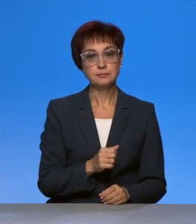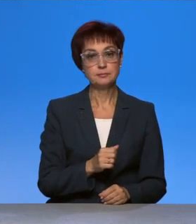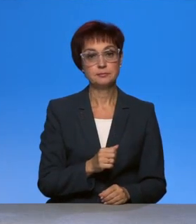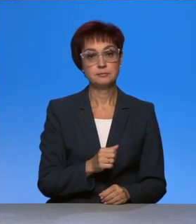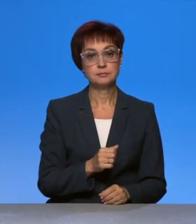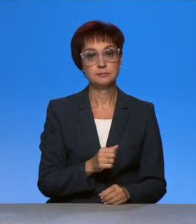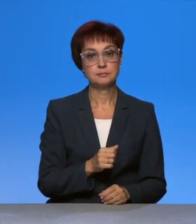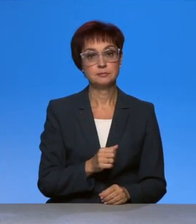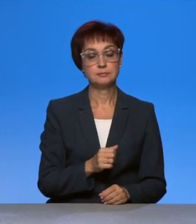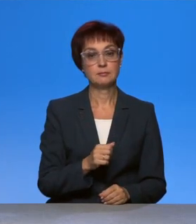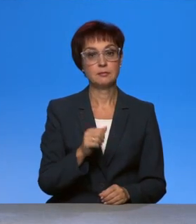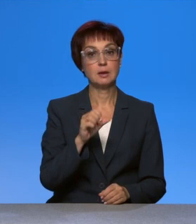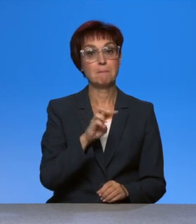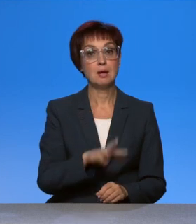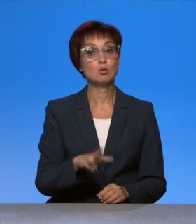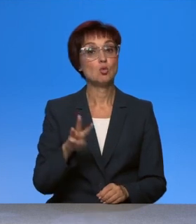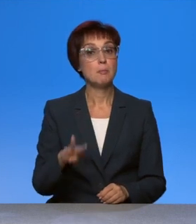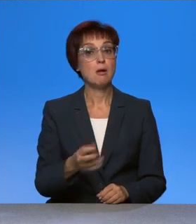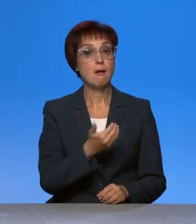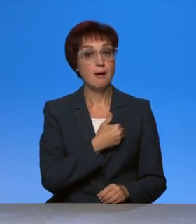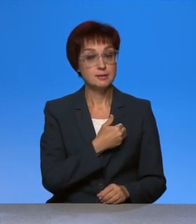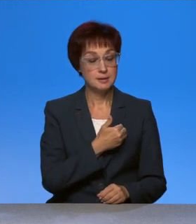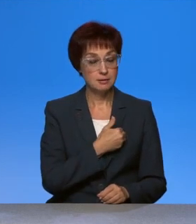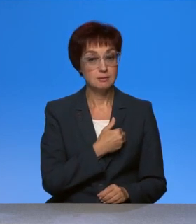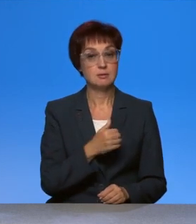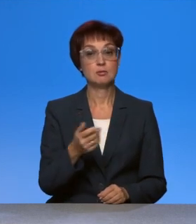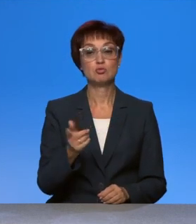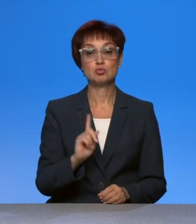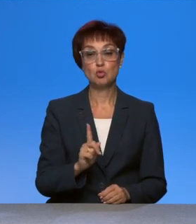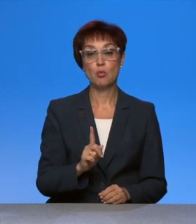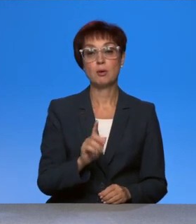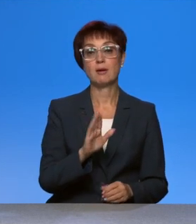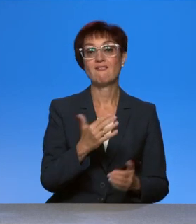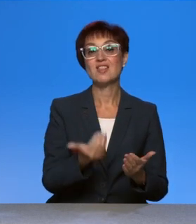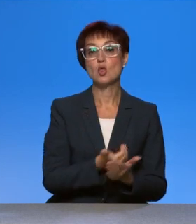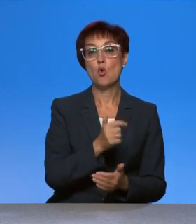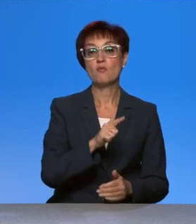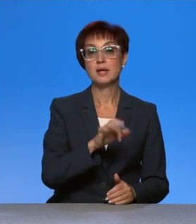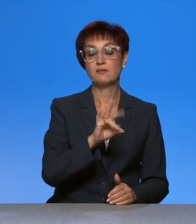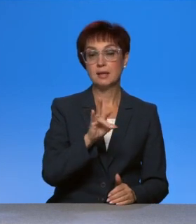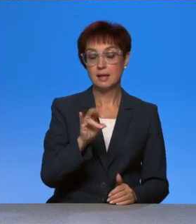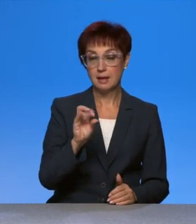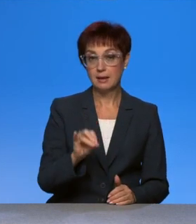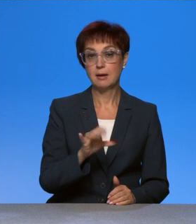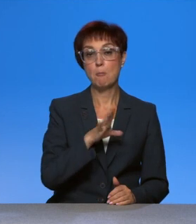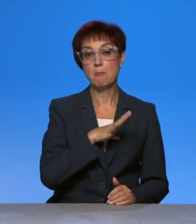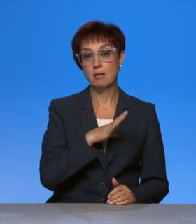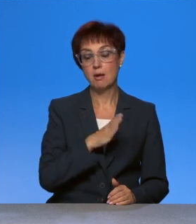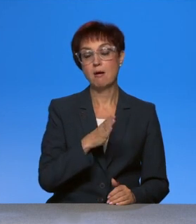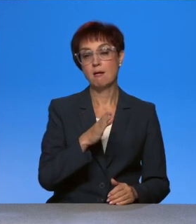Он хотел, конечно же, чтобы там была Российская империя, но с целью именно защиты папуасов, как мы понимаем,